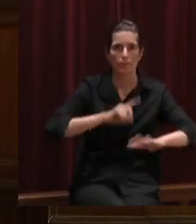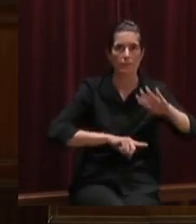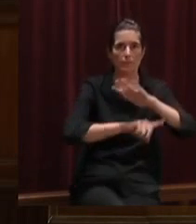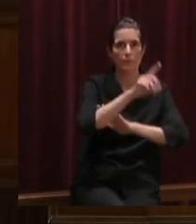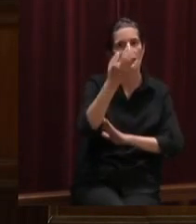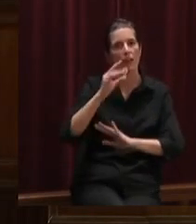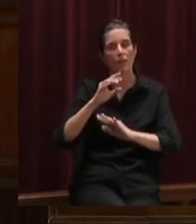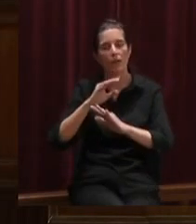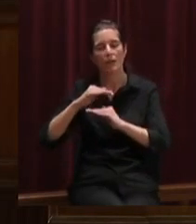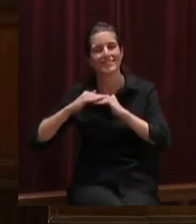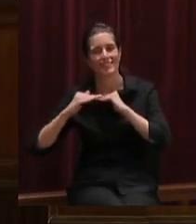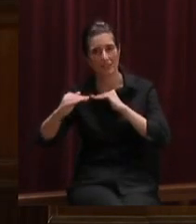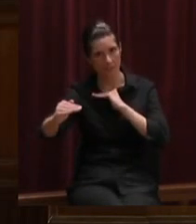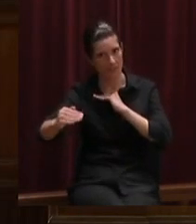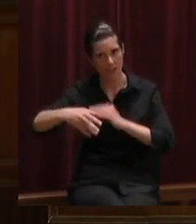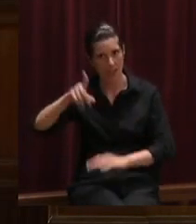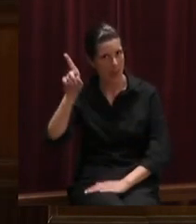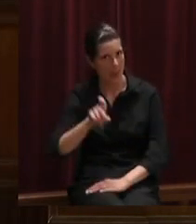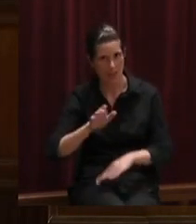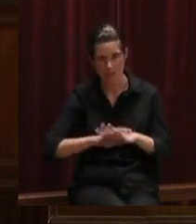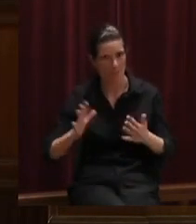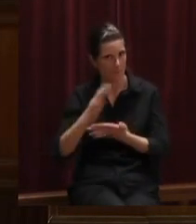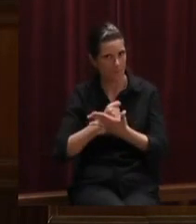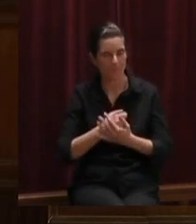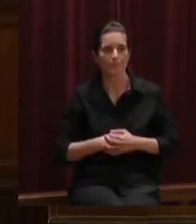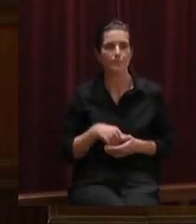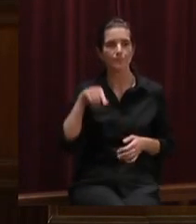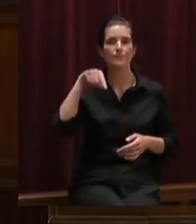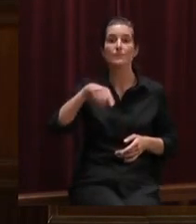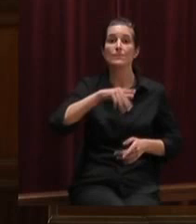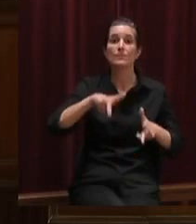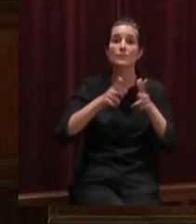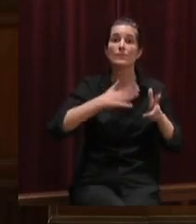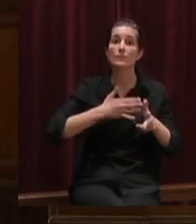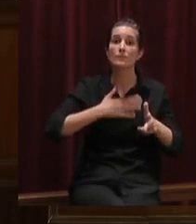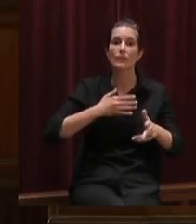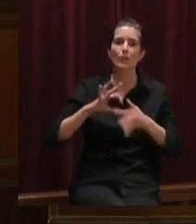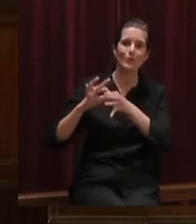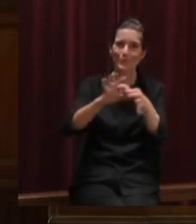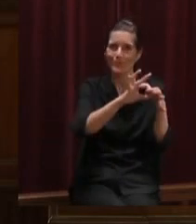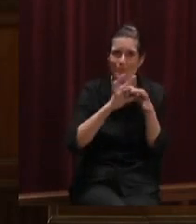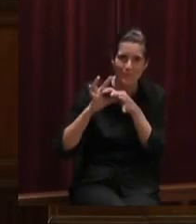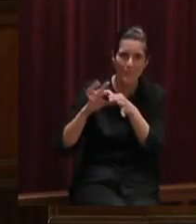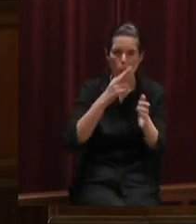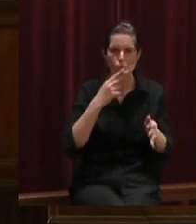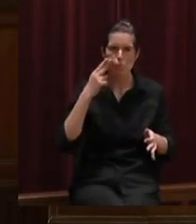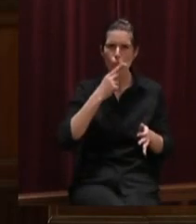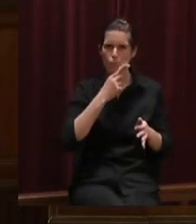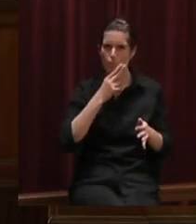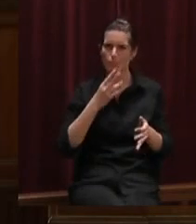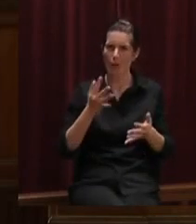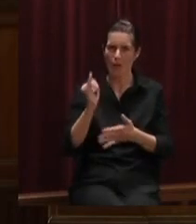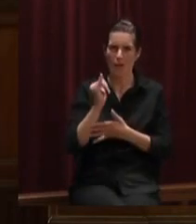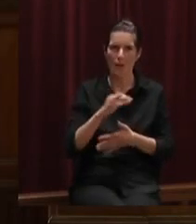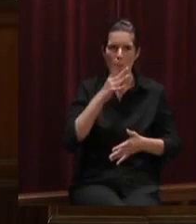per tothom. Aquest és també un èxit d'aquesta societat nostra, solidària i compromesa, que sap que el gest més humil